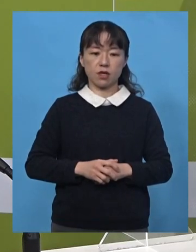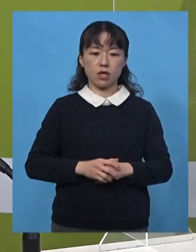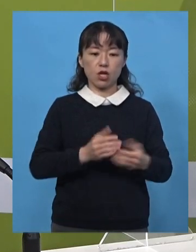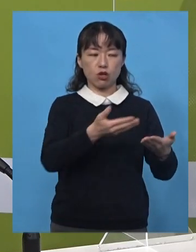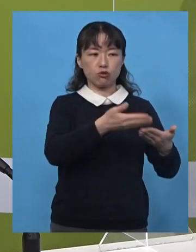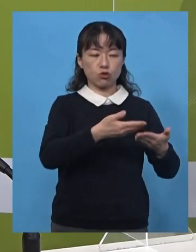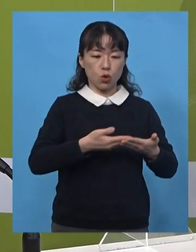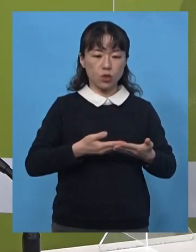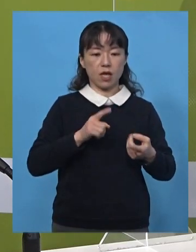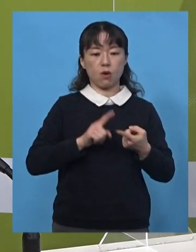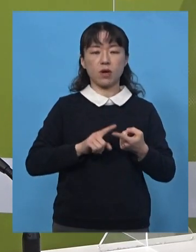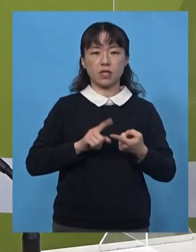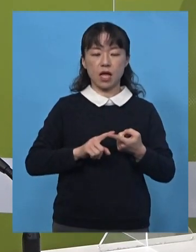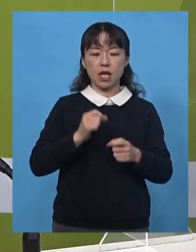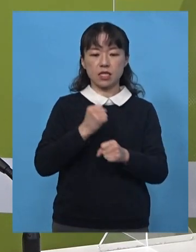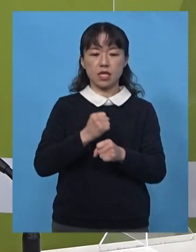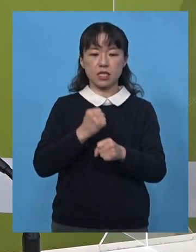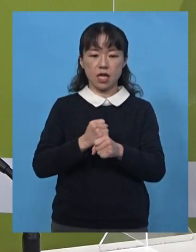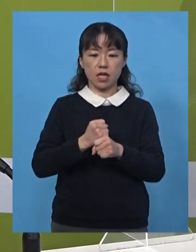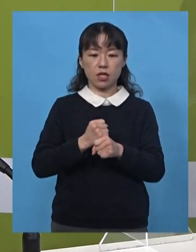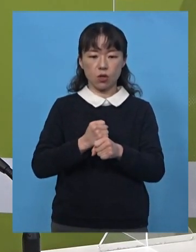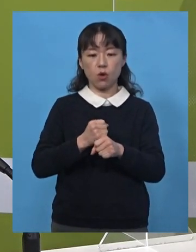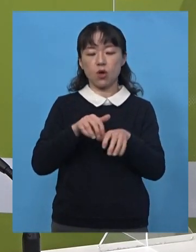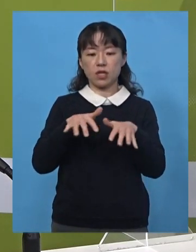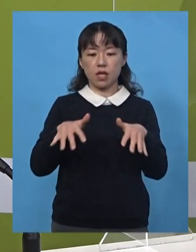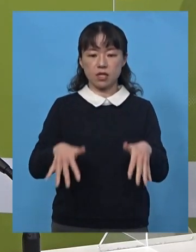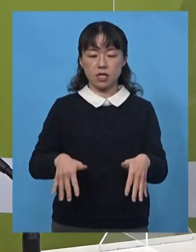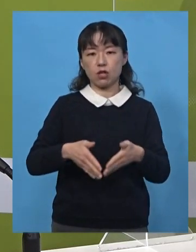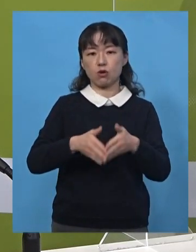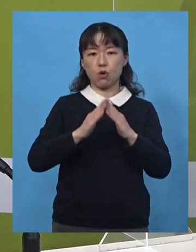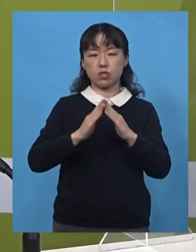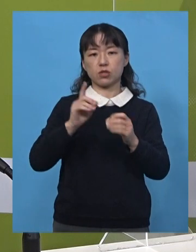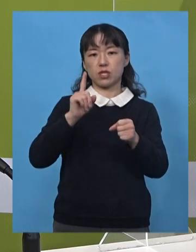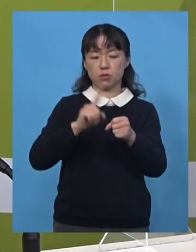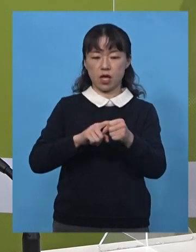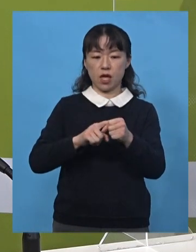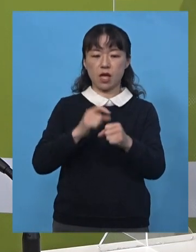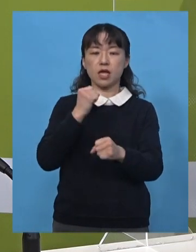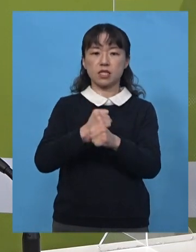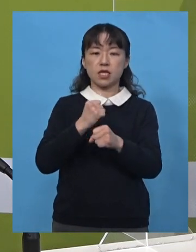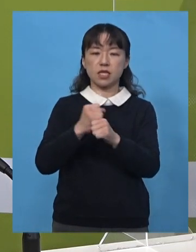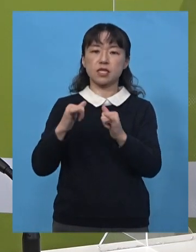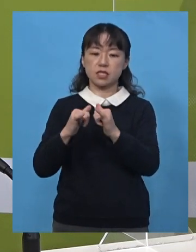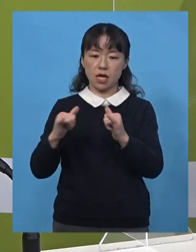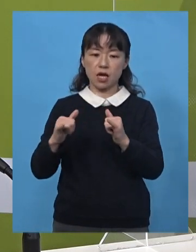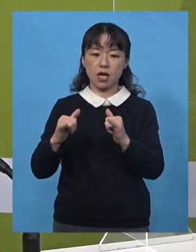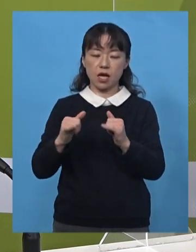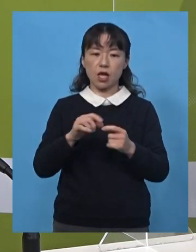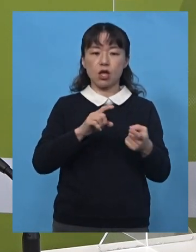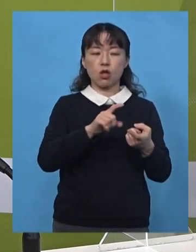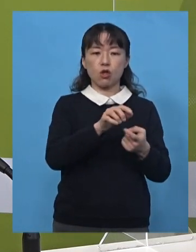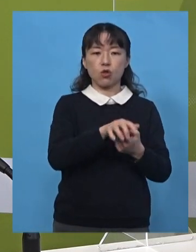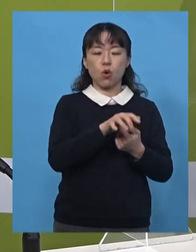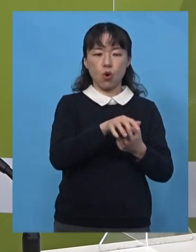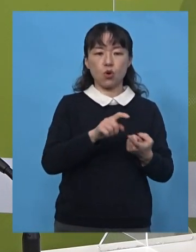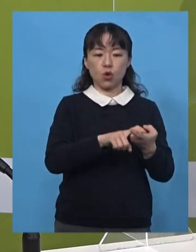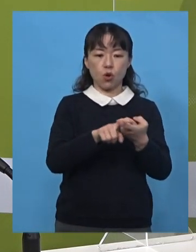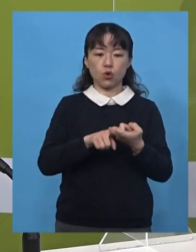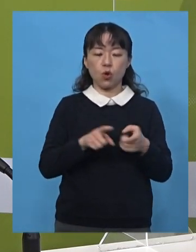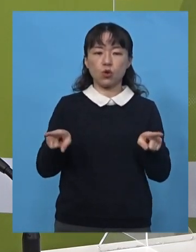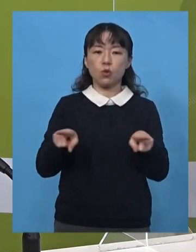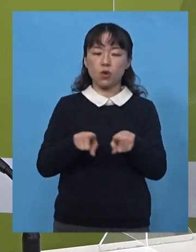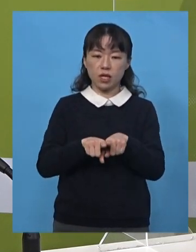要に応じた生産出荷体制の構築に向け、生産者農協さんと一緒になって取り組